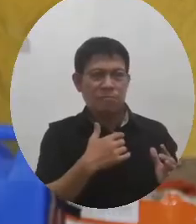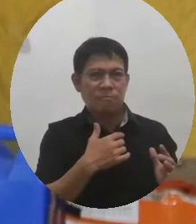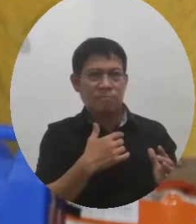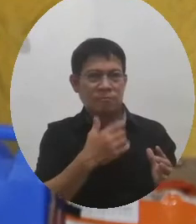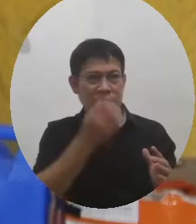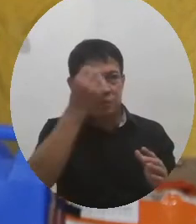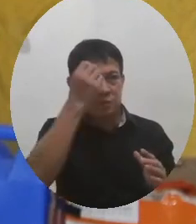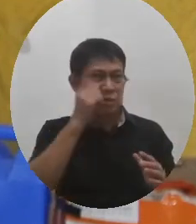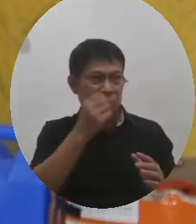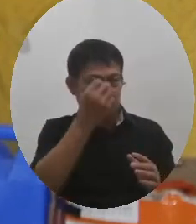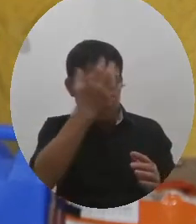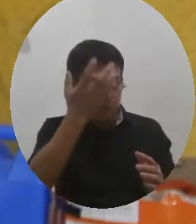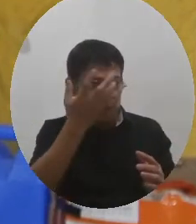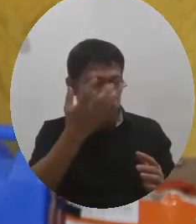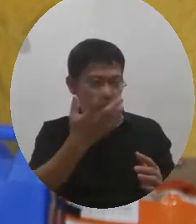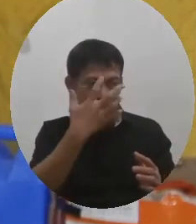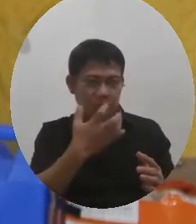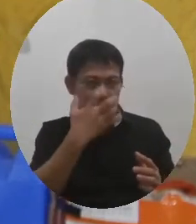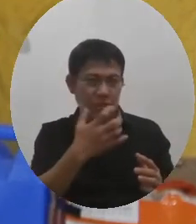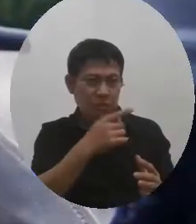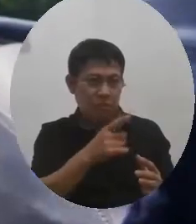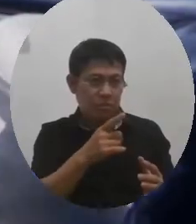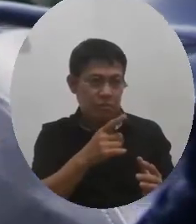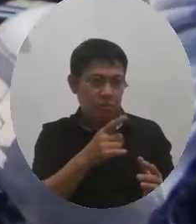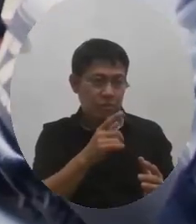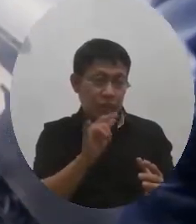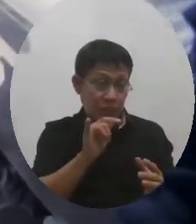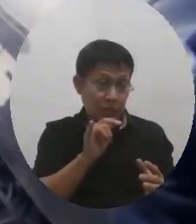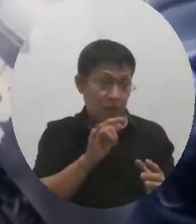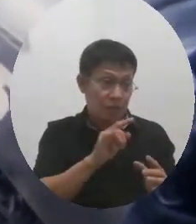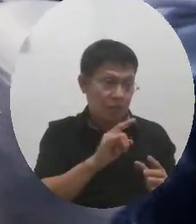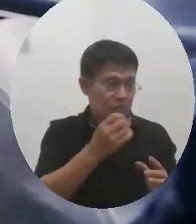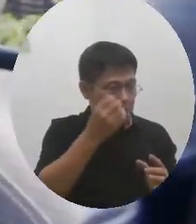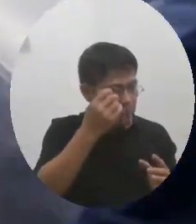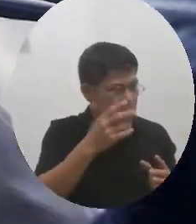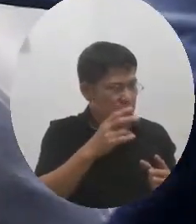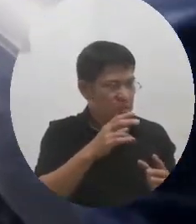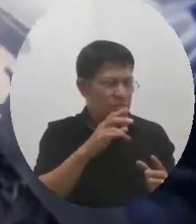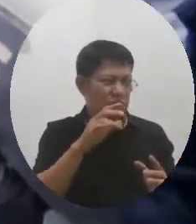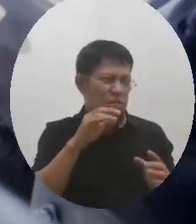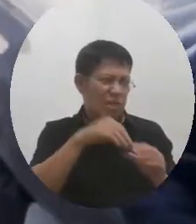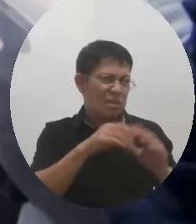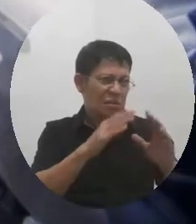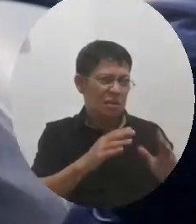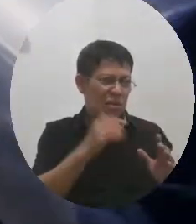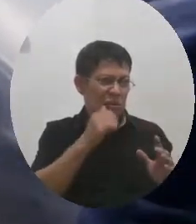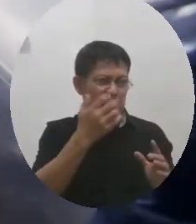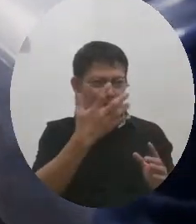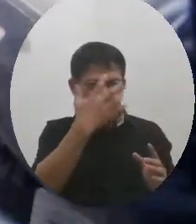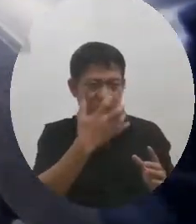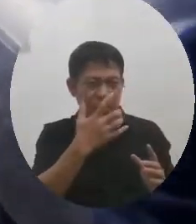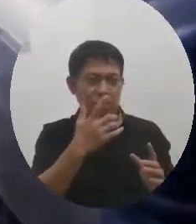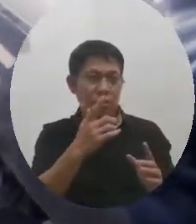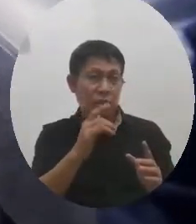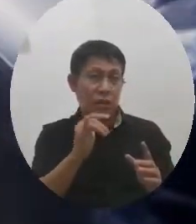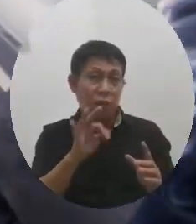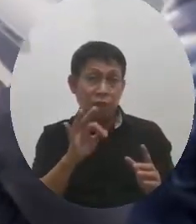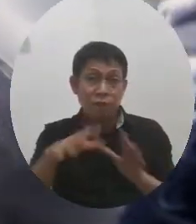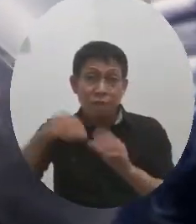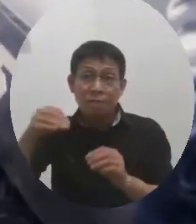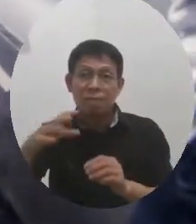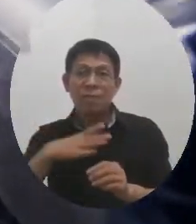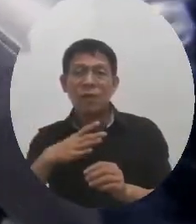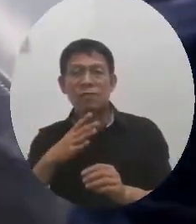sa kanya, pag lumalabas siya ng bahay, parang na-amaze siya sa labas. So, parang ayun, yun na lang po